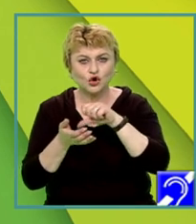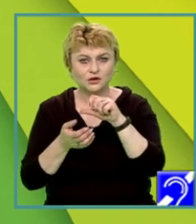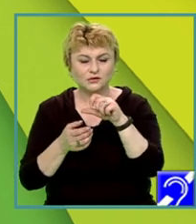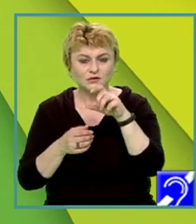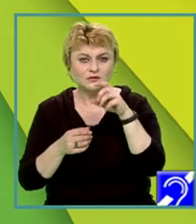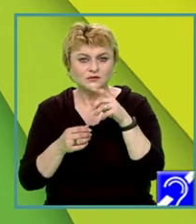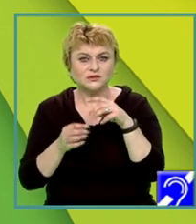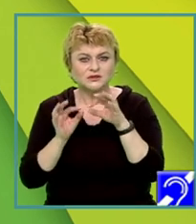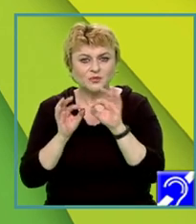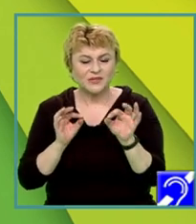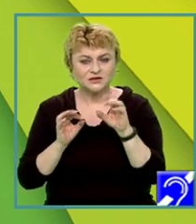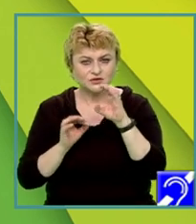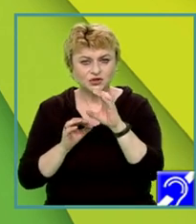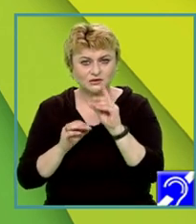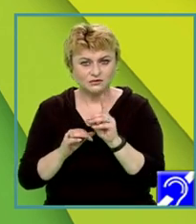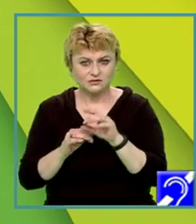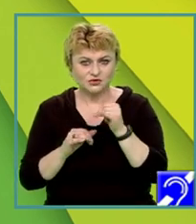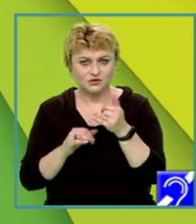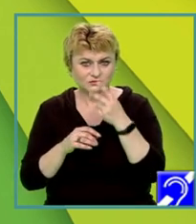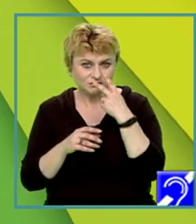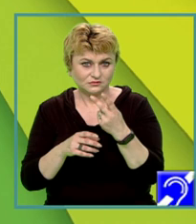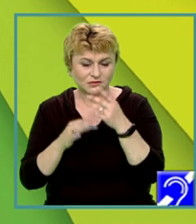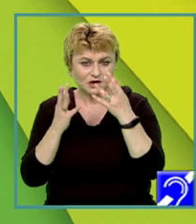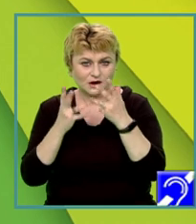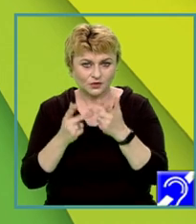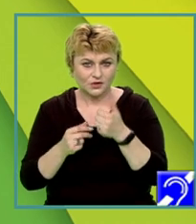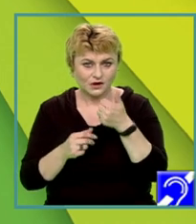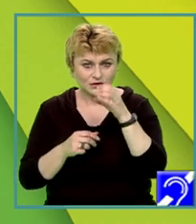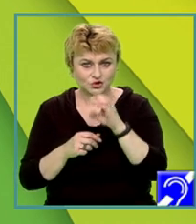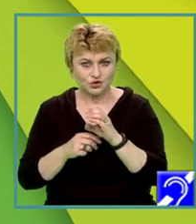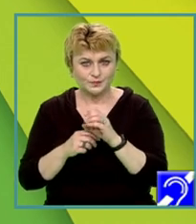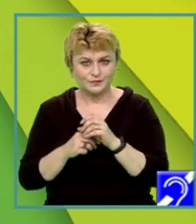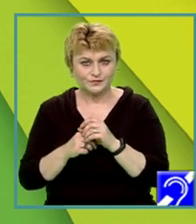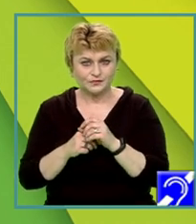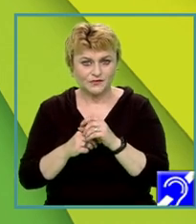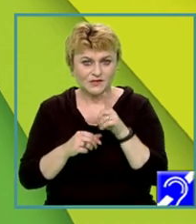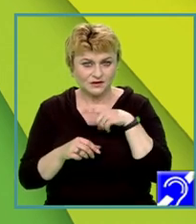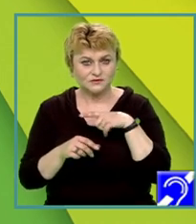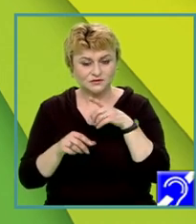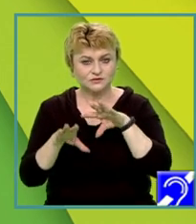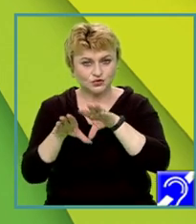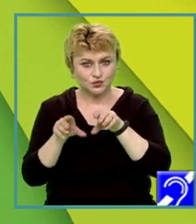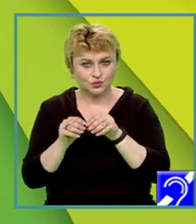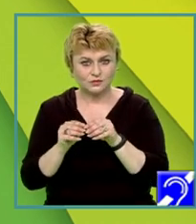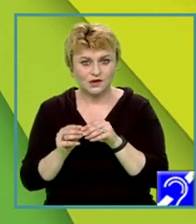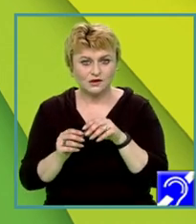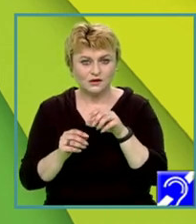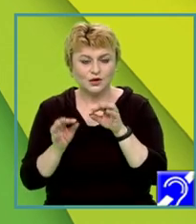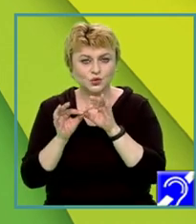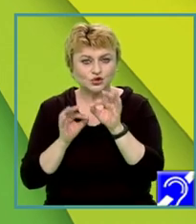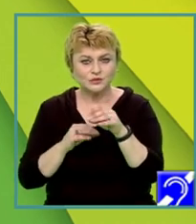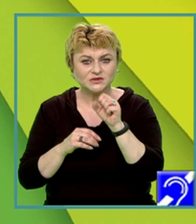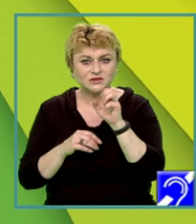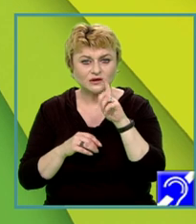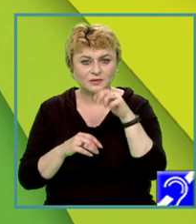ne conduce la ideea de a calcula întâi pe AC AC este sumă de lungimi de segmente ab plus